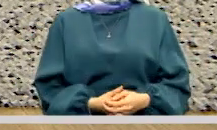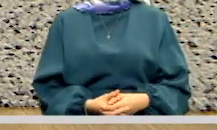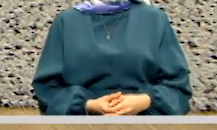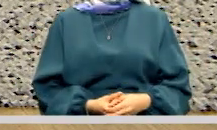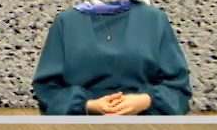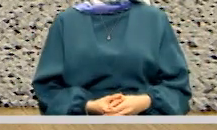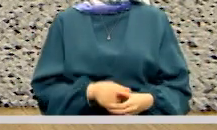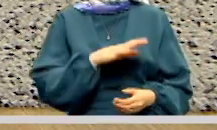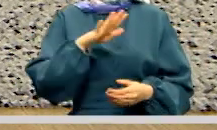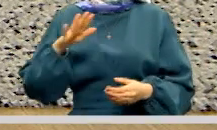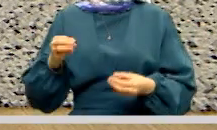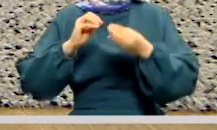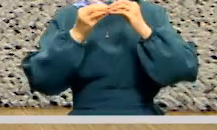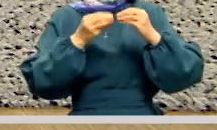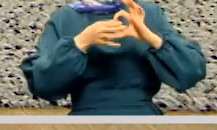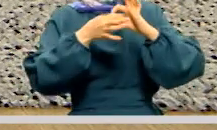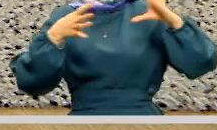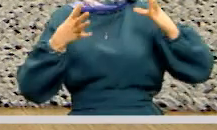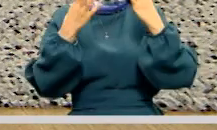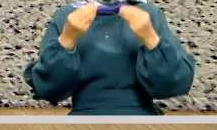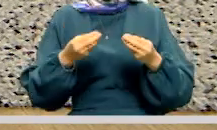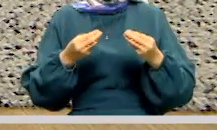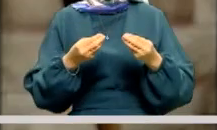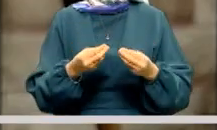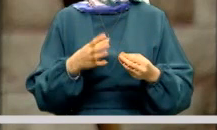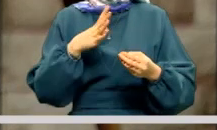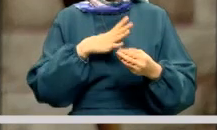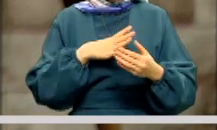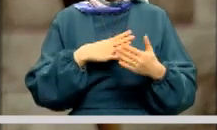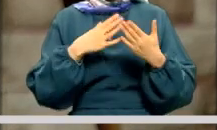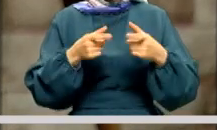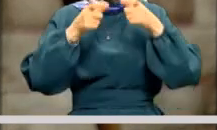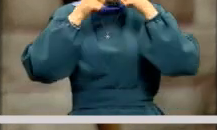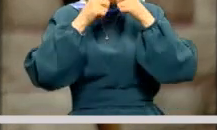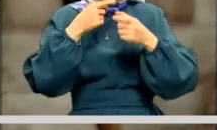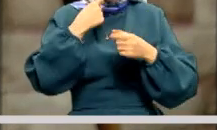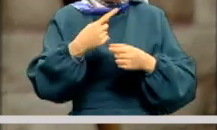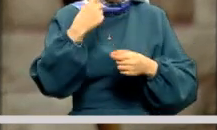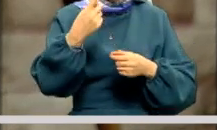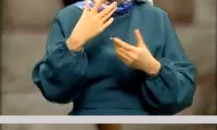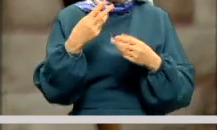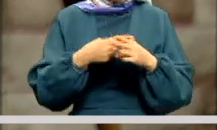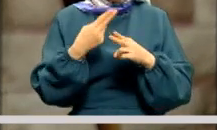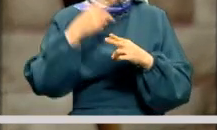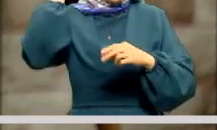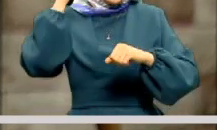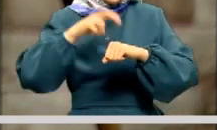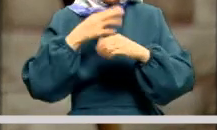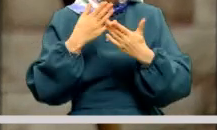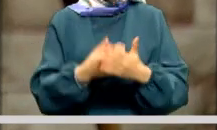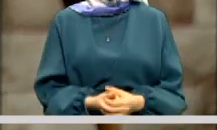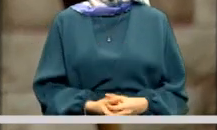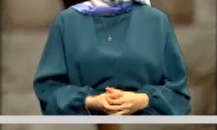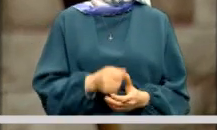çözen çözecek bir yola koyuyor şimdi simit deyince bir simit örneği de ben vereyim Mesela biz